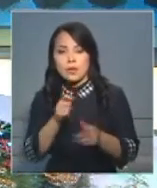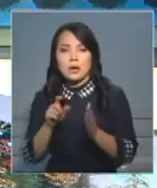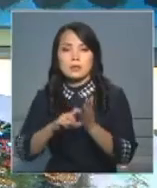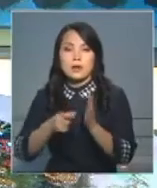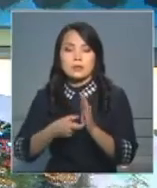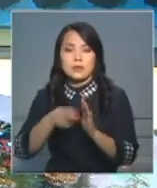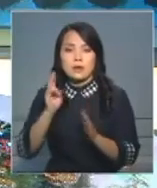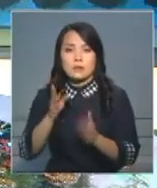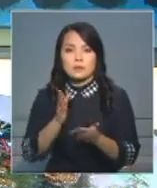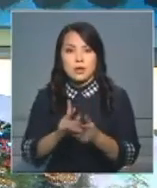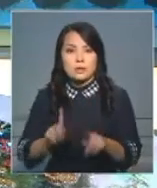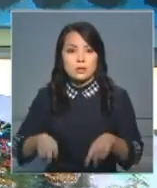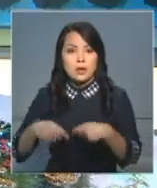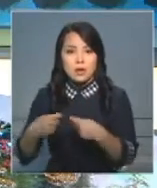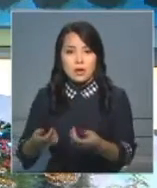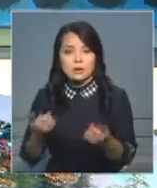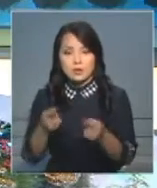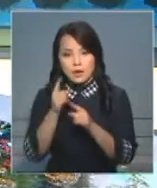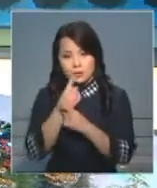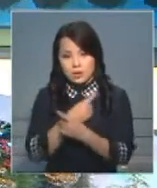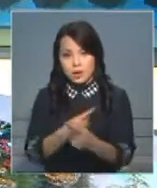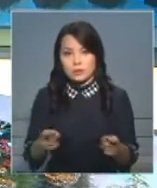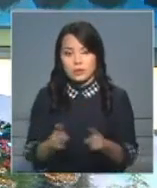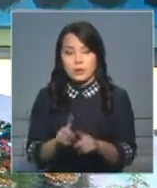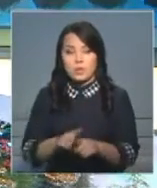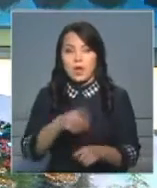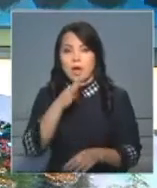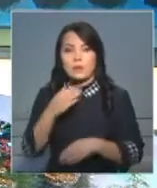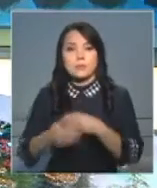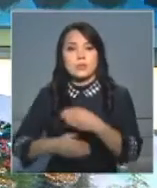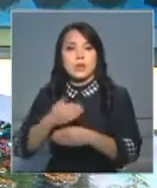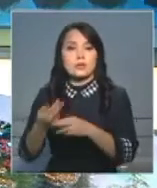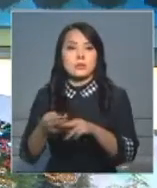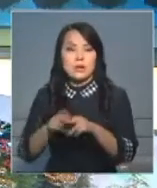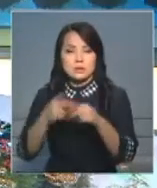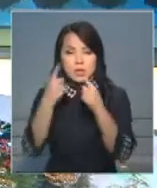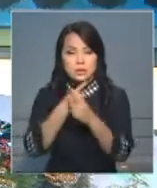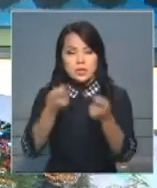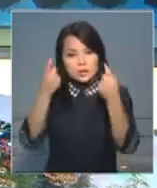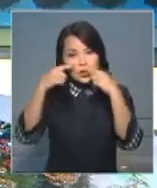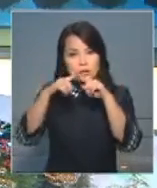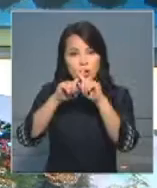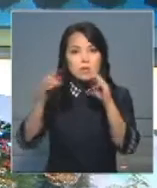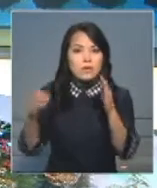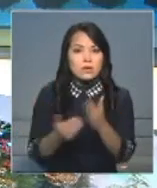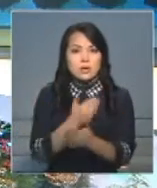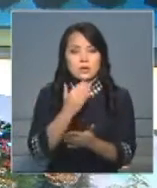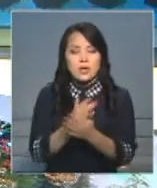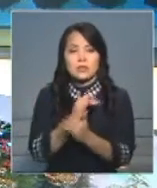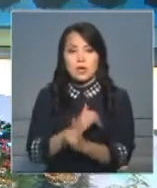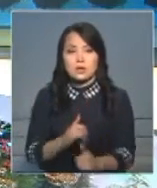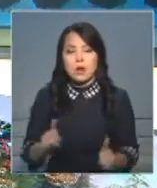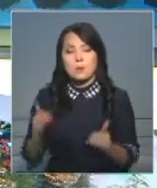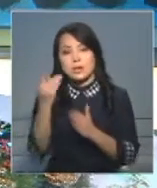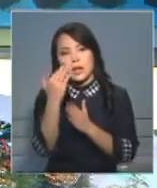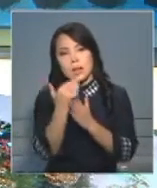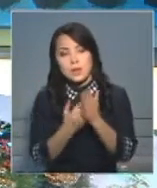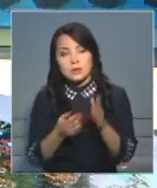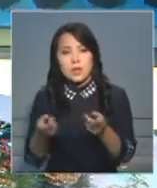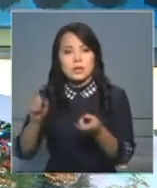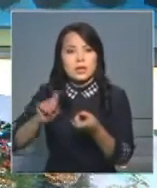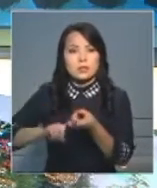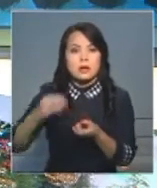табысталуда. Бұл үлгілі үрдіс алдағы кезде де үдей түсетіні анық, өйткені индустриалды инновациялық даму бағдарламасы